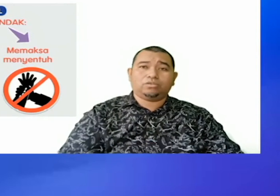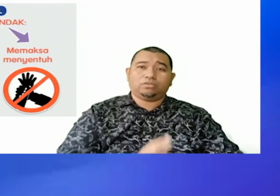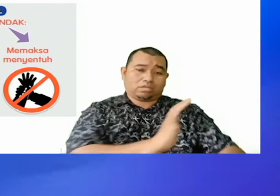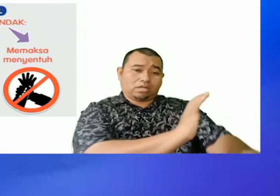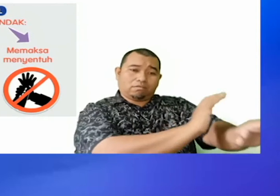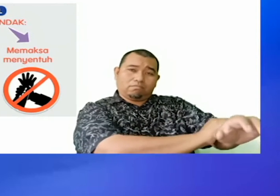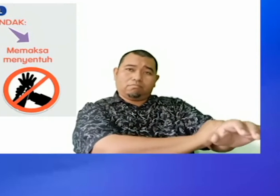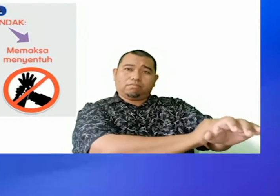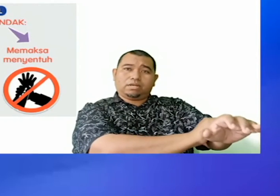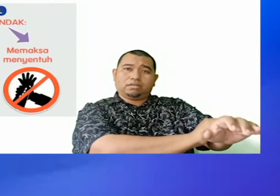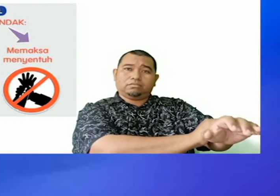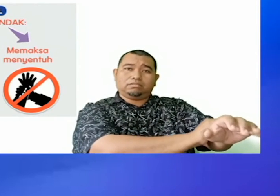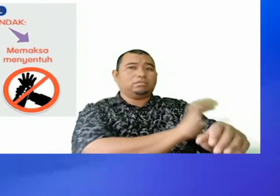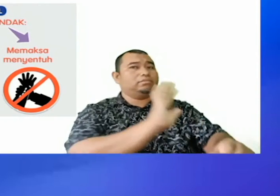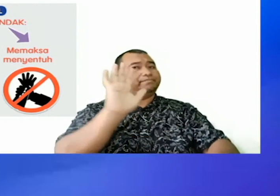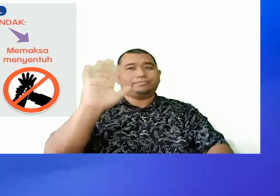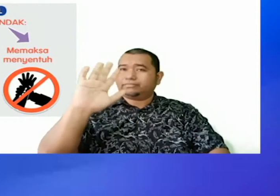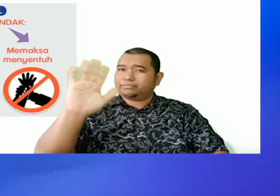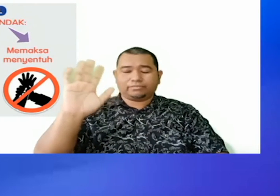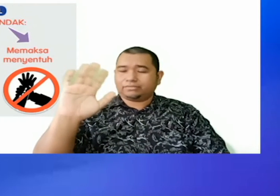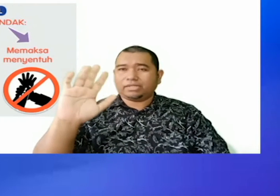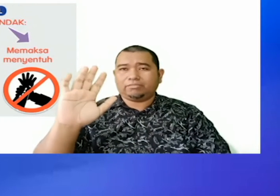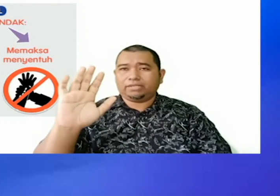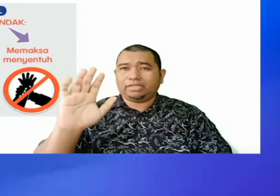gambar, tengok, pegang,